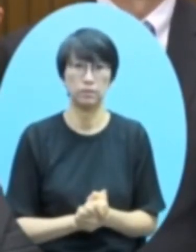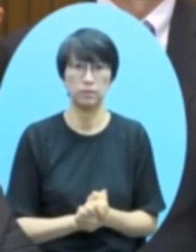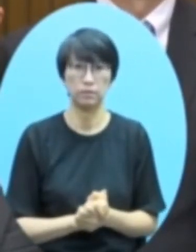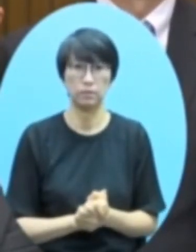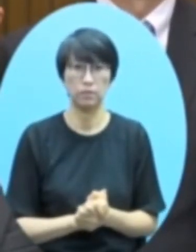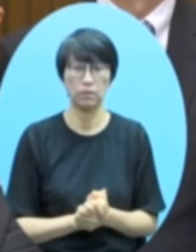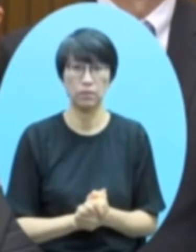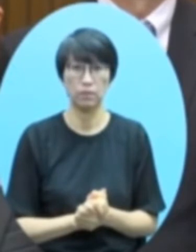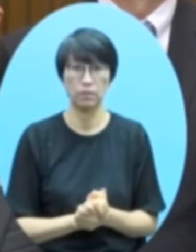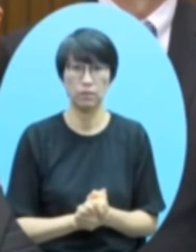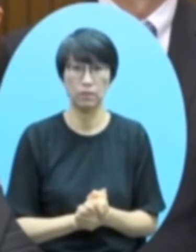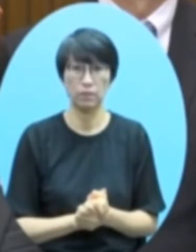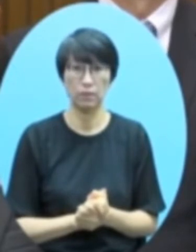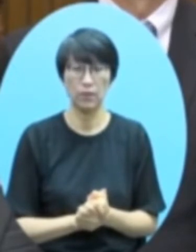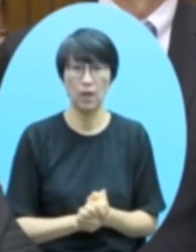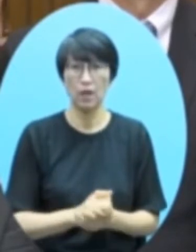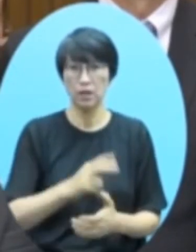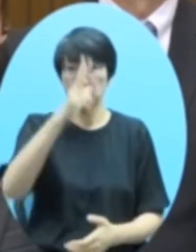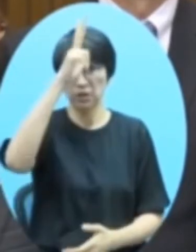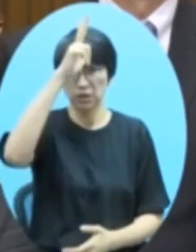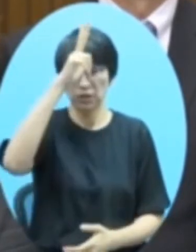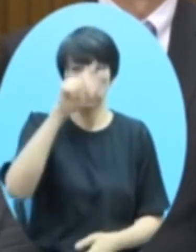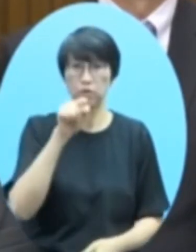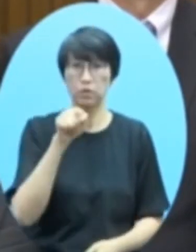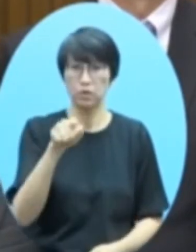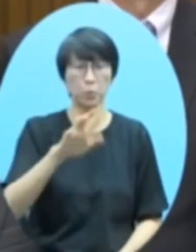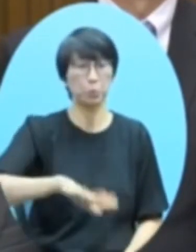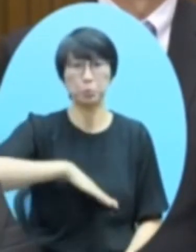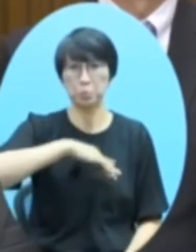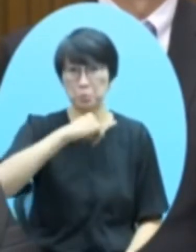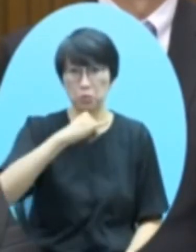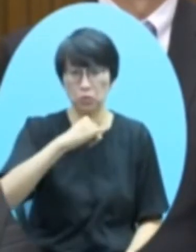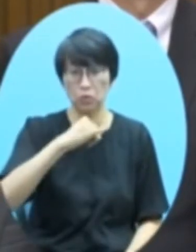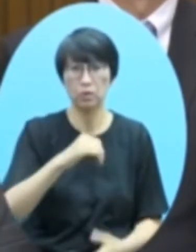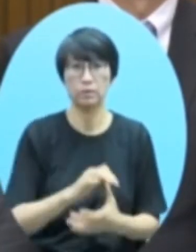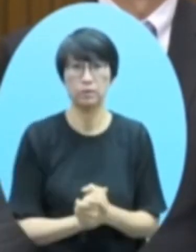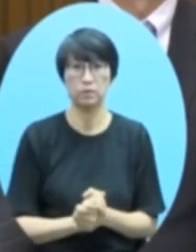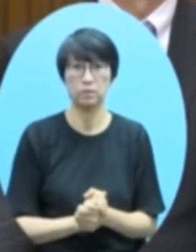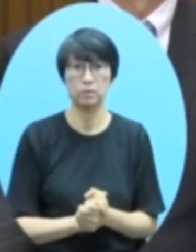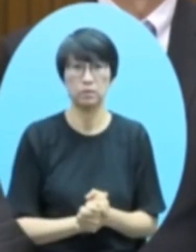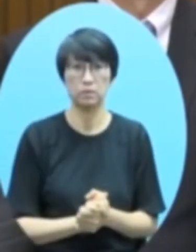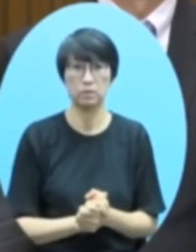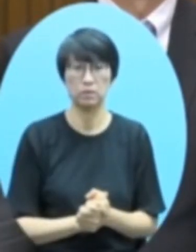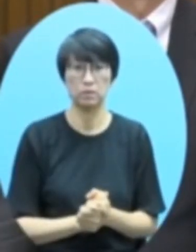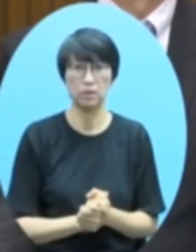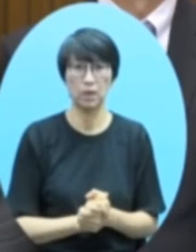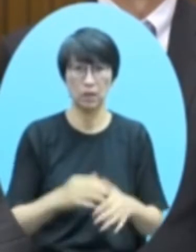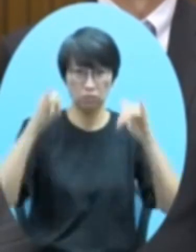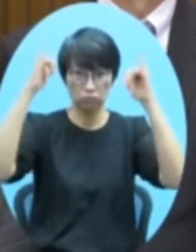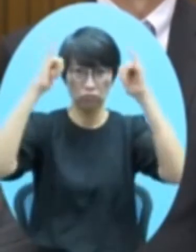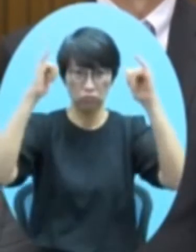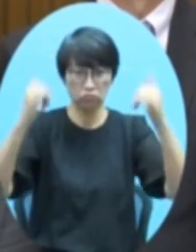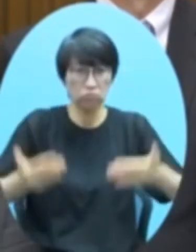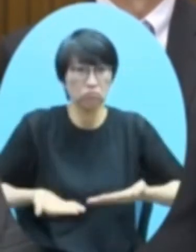對政府不滿不是等於要縱容暴力，